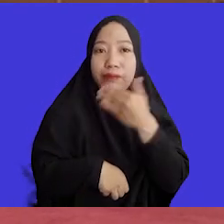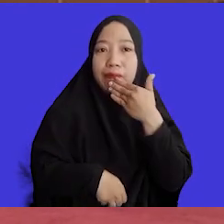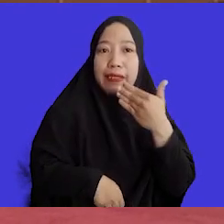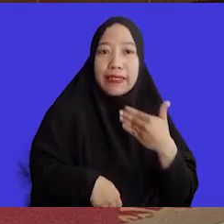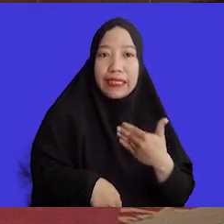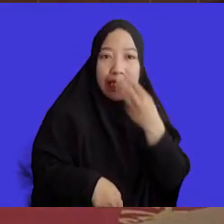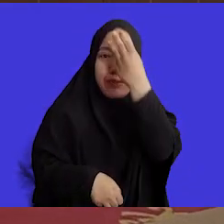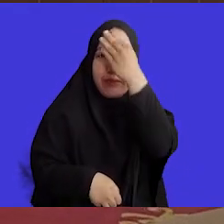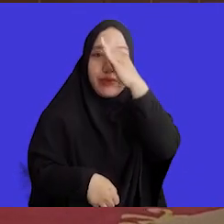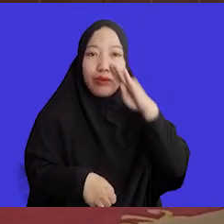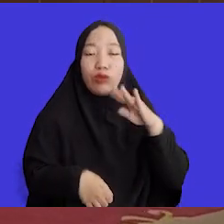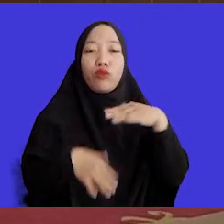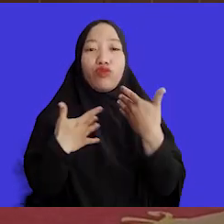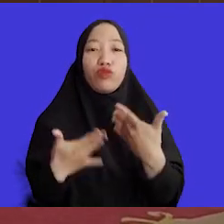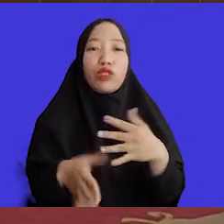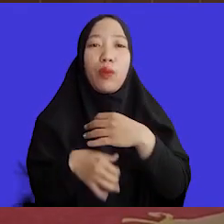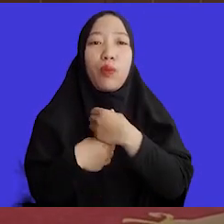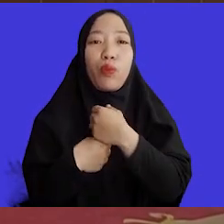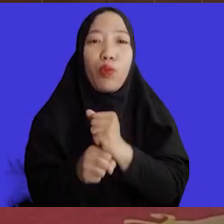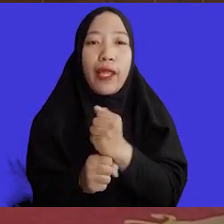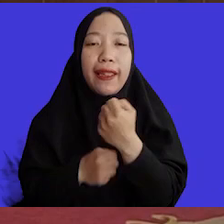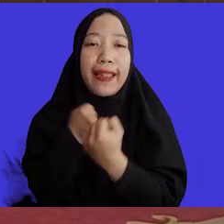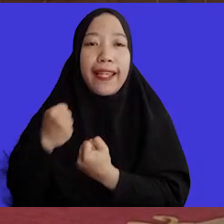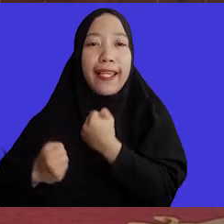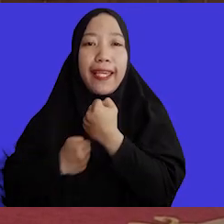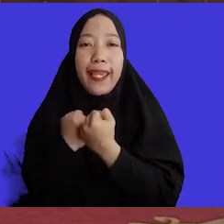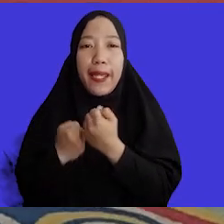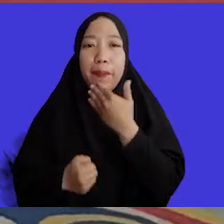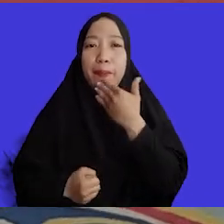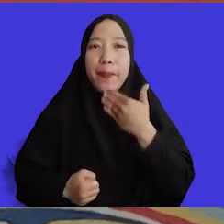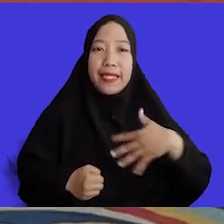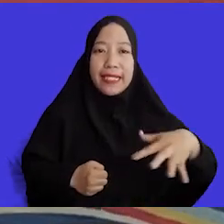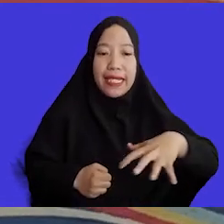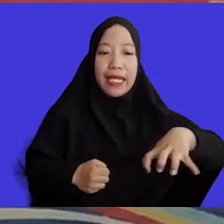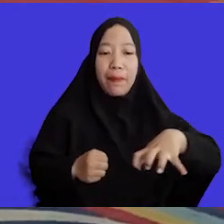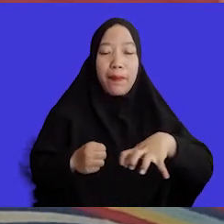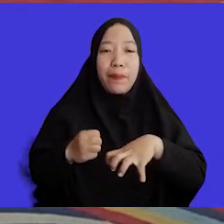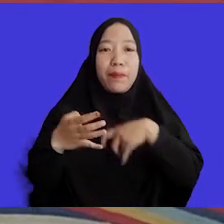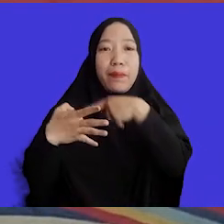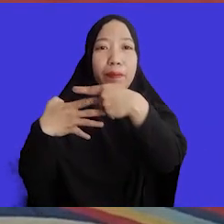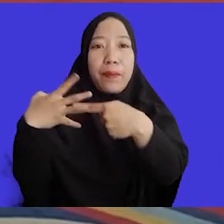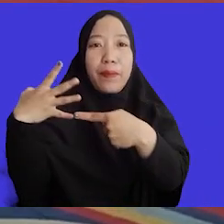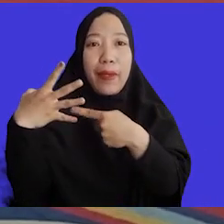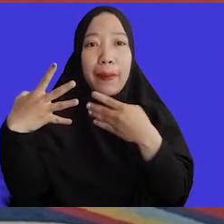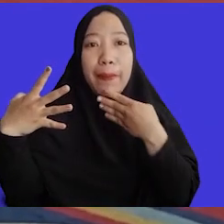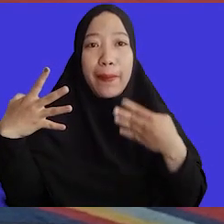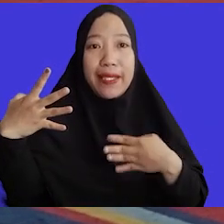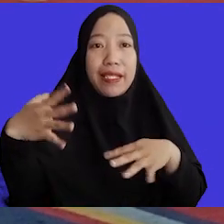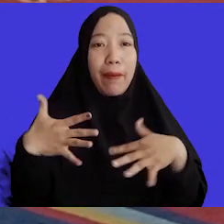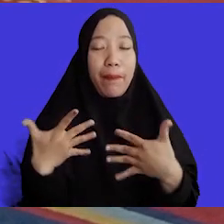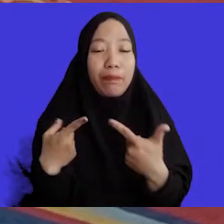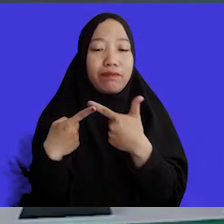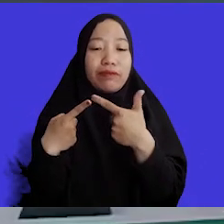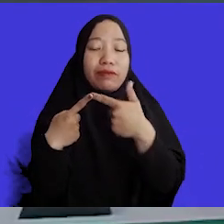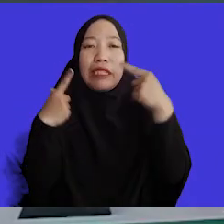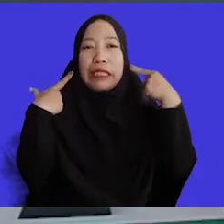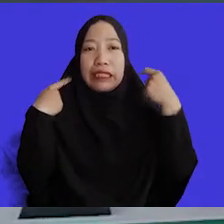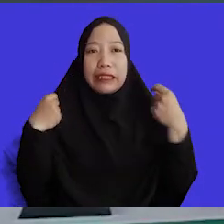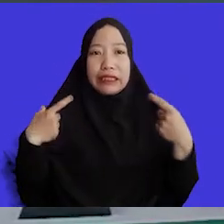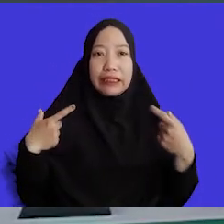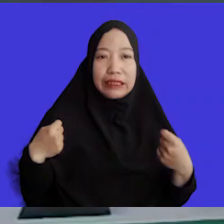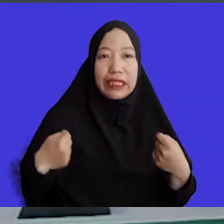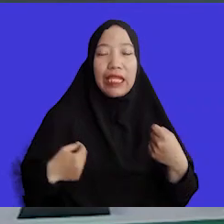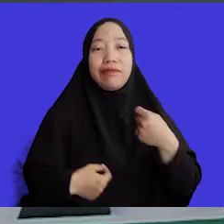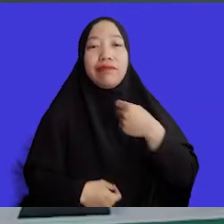Provinsi Kalimantan Timur melaksanakan kegiatan revitalisasi bahasa daerah dengan 4 bahasa sasaran, yaitu Bahasa Kenya,